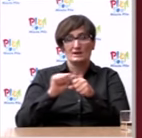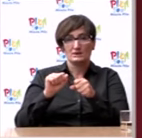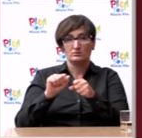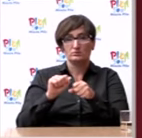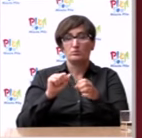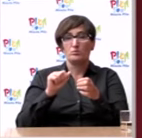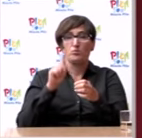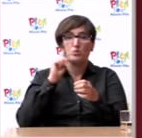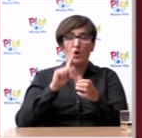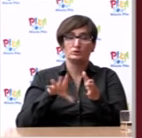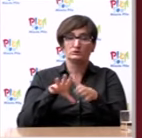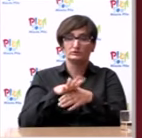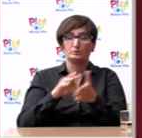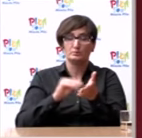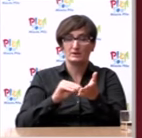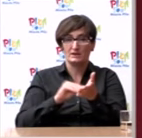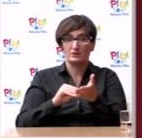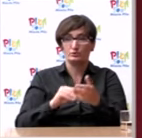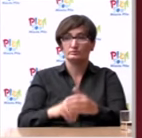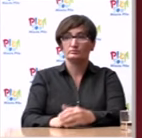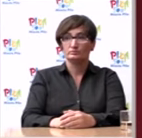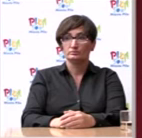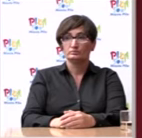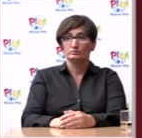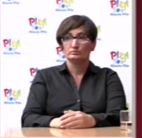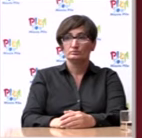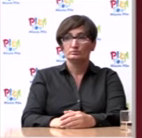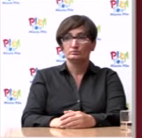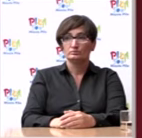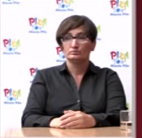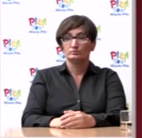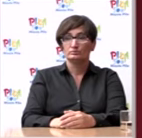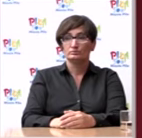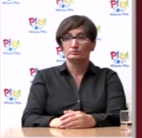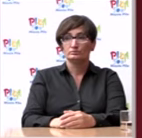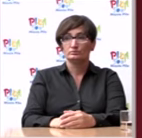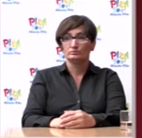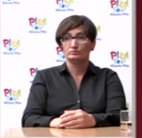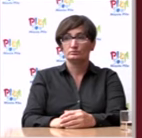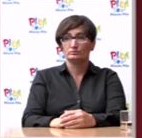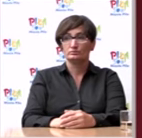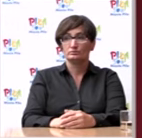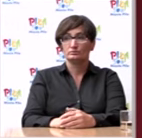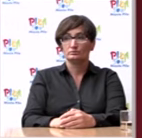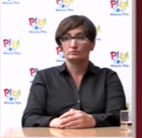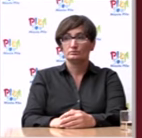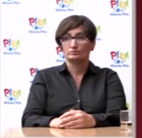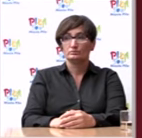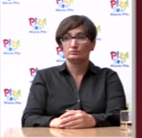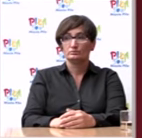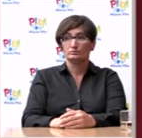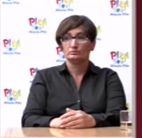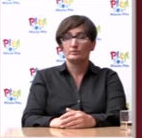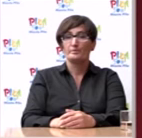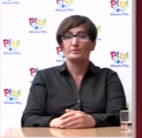sprawie przystąpienia do sporządzenia zmiany miejscowego planu zagospodarowania przestrzennego. Tak